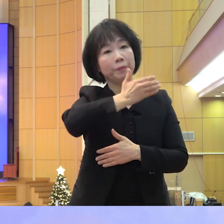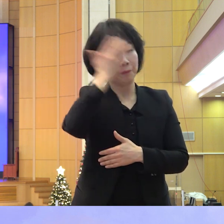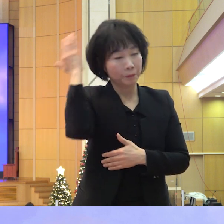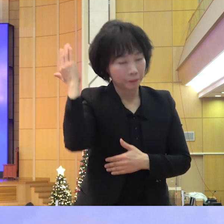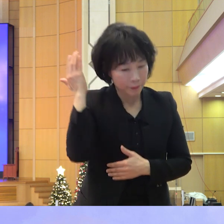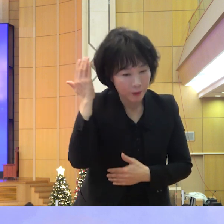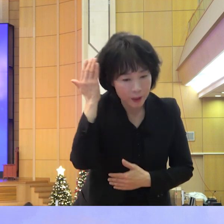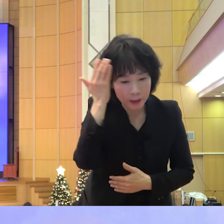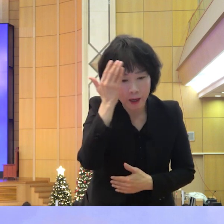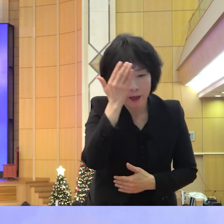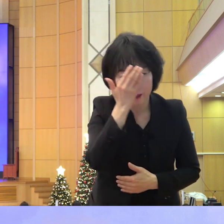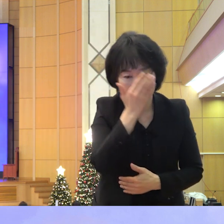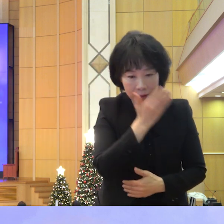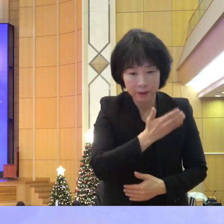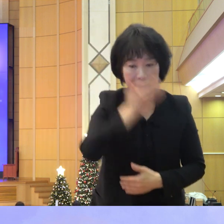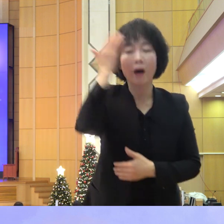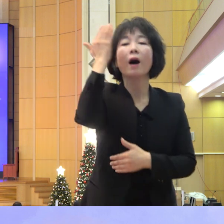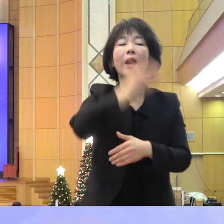비워서